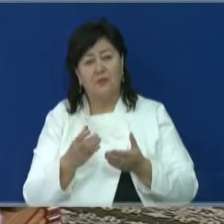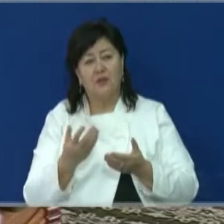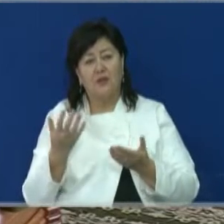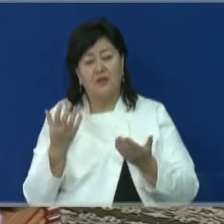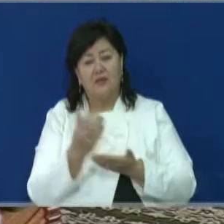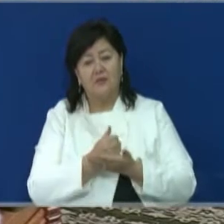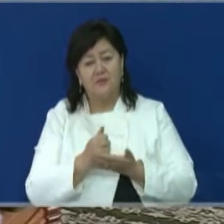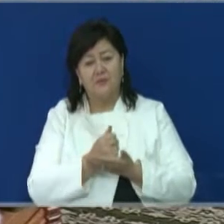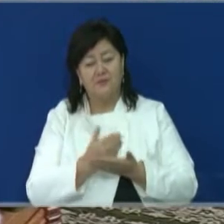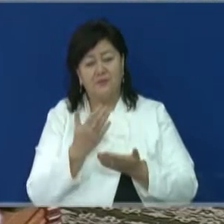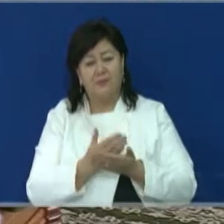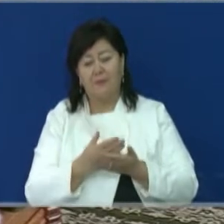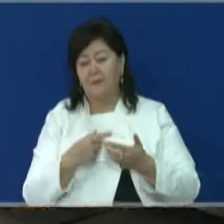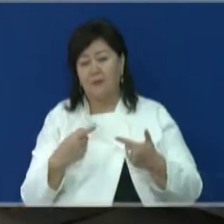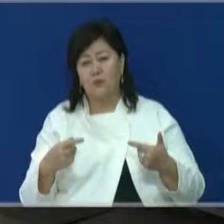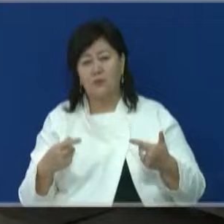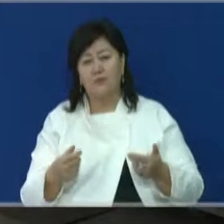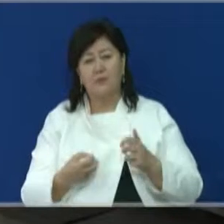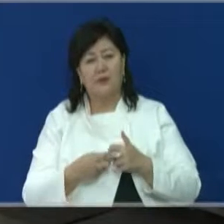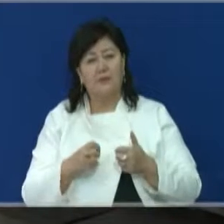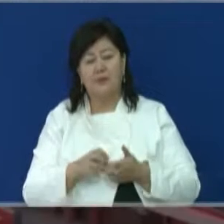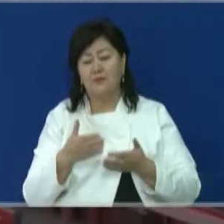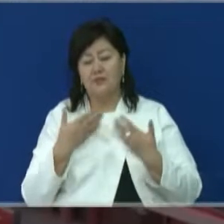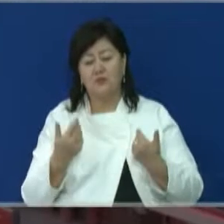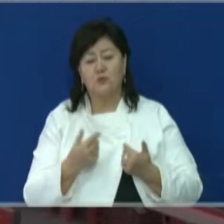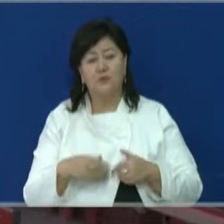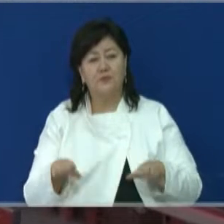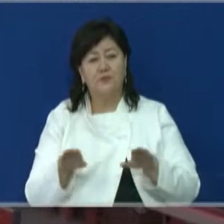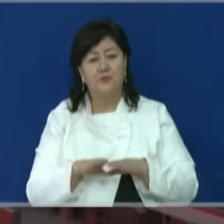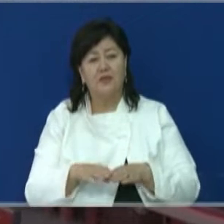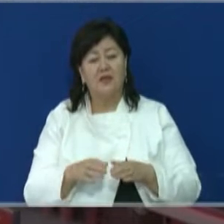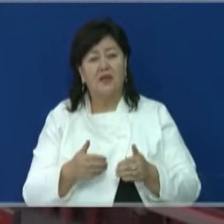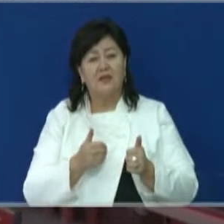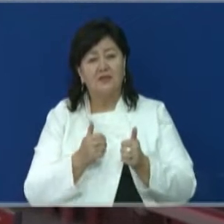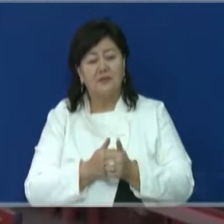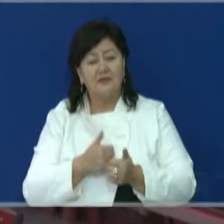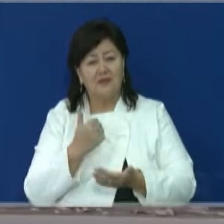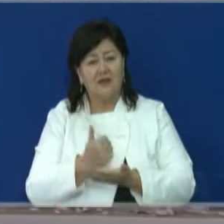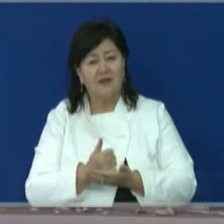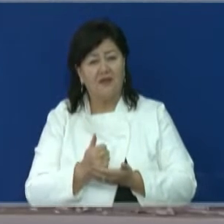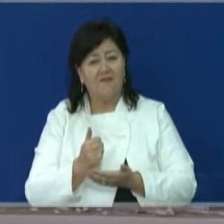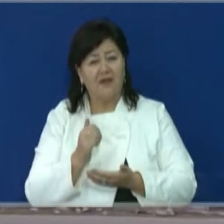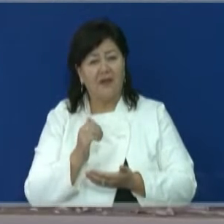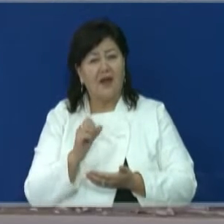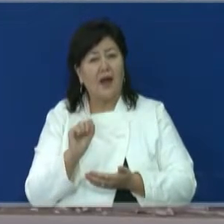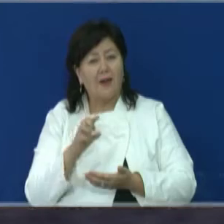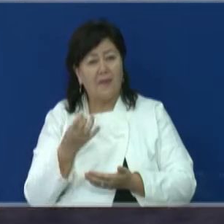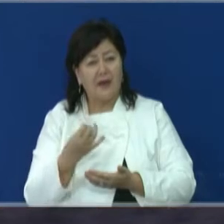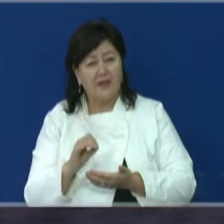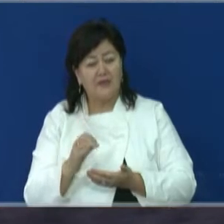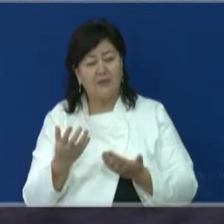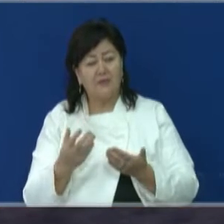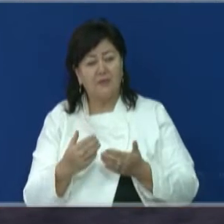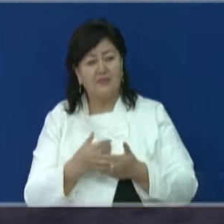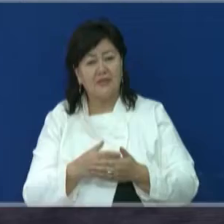отын қоры бойынша ешқандай мәселе жоқ. Сондай-ақ Дмитрий Гариков қазандықтардың техникалық жағдайының жарамды екенін атап өтті. Соңғы 3